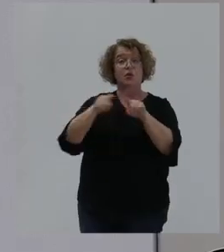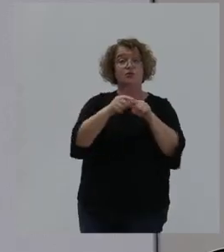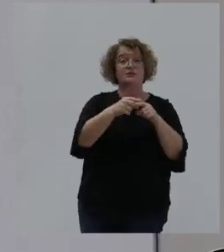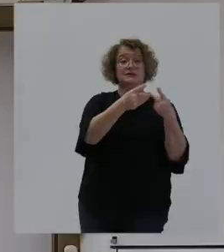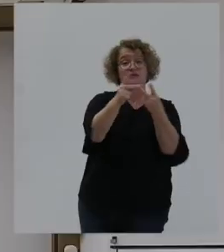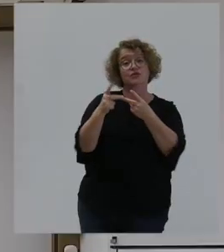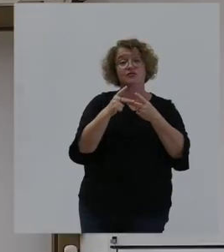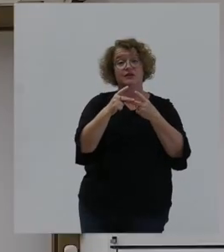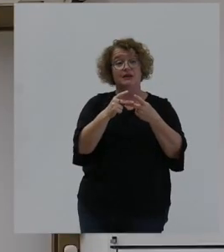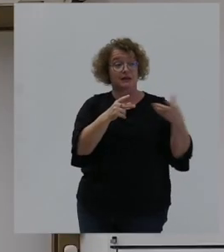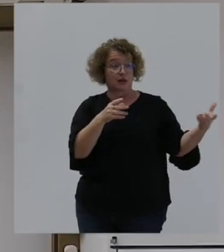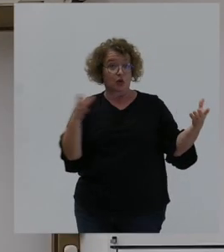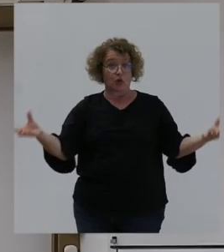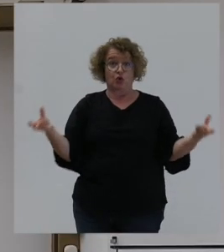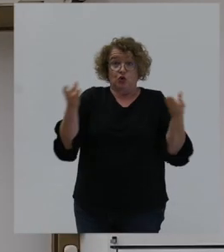qui nous y engagent.